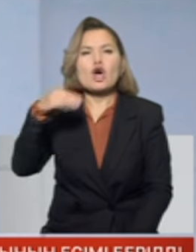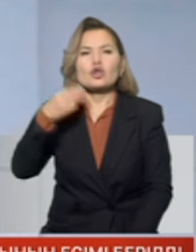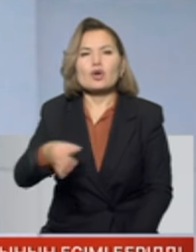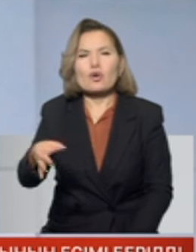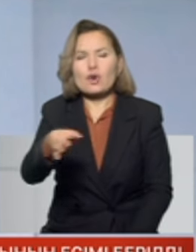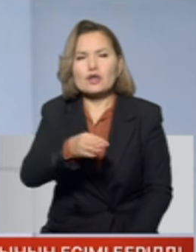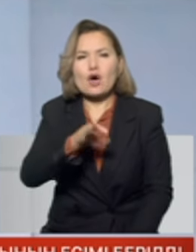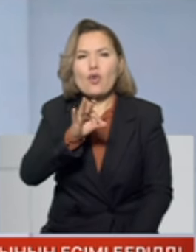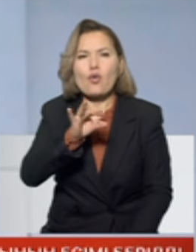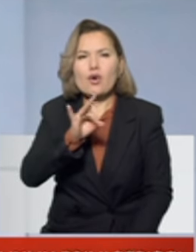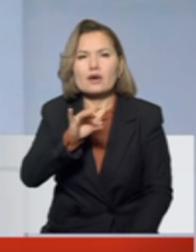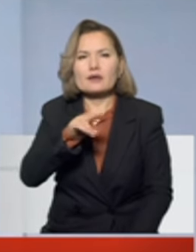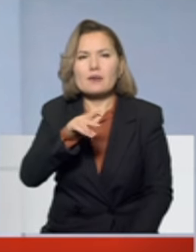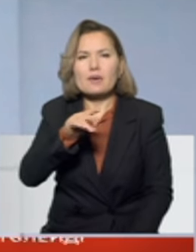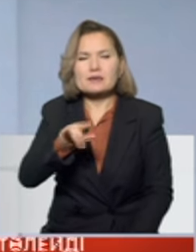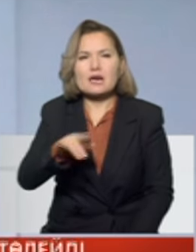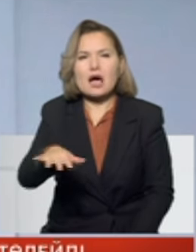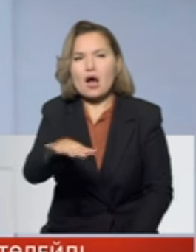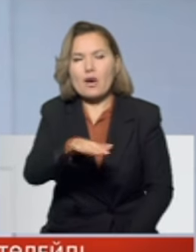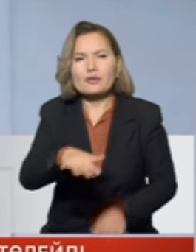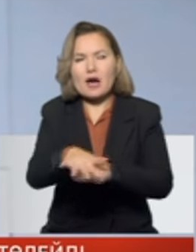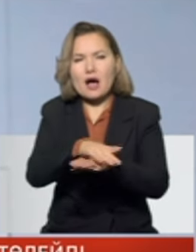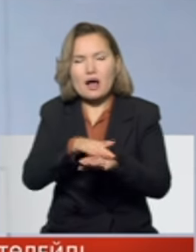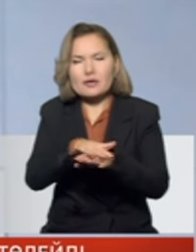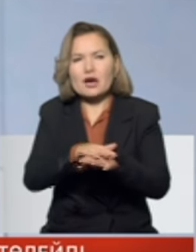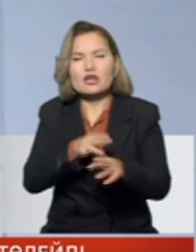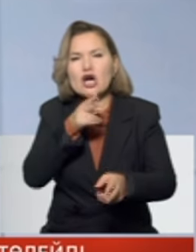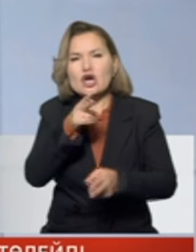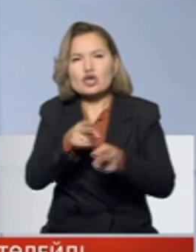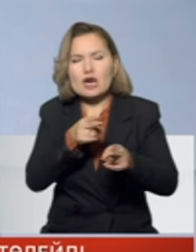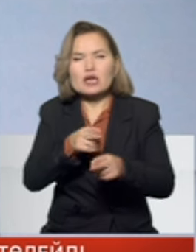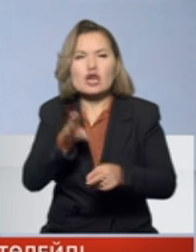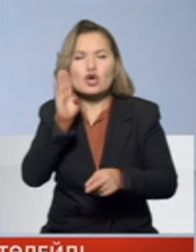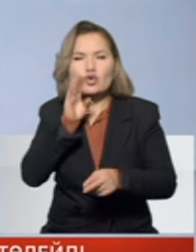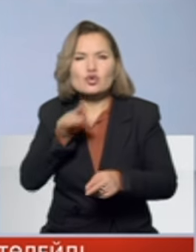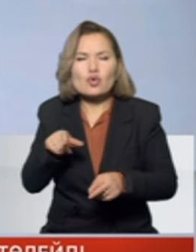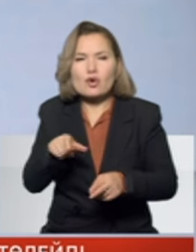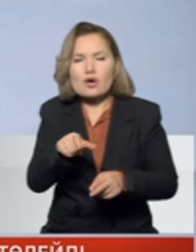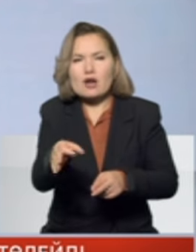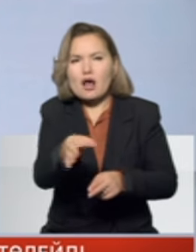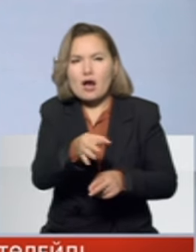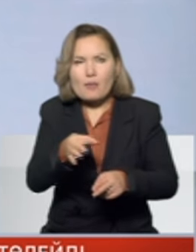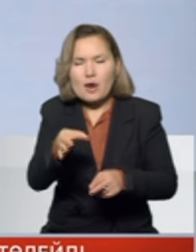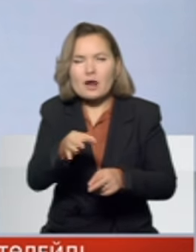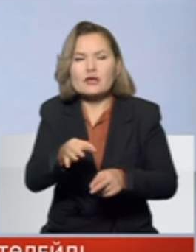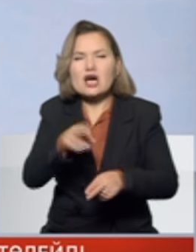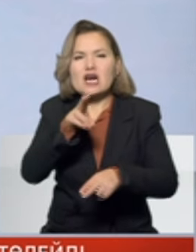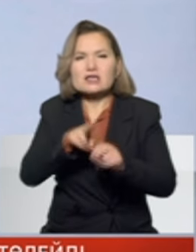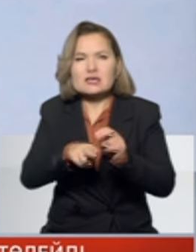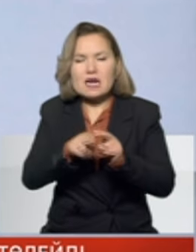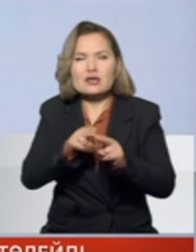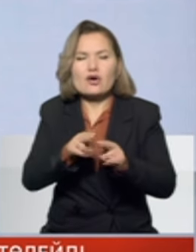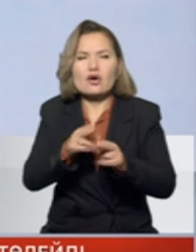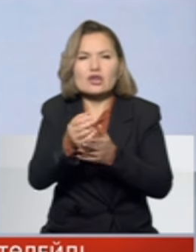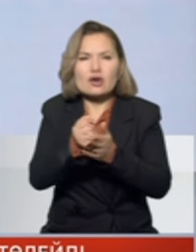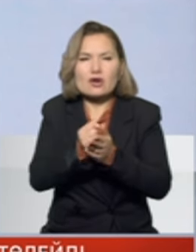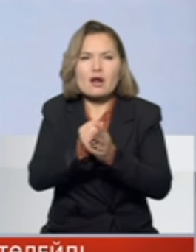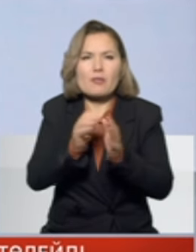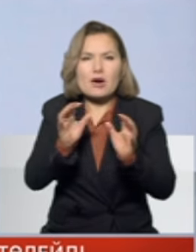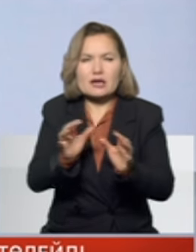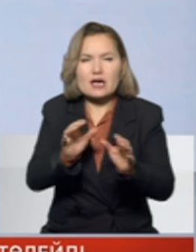Түркістан облысының Ордабасы ауданының тұрғындары Боралдай су қоймасының салынуына наразы. Өйткені Боралдай мен Қызылсеңгір